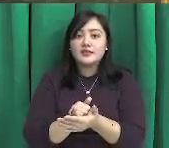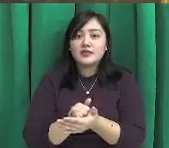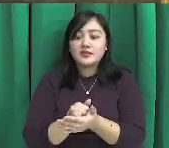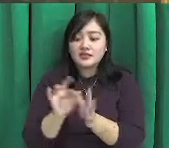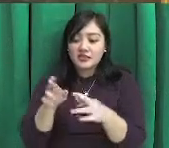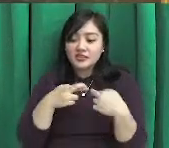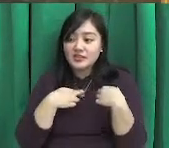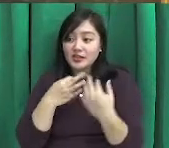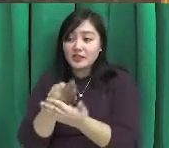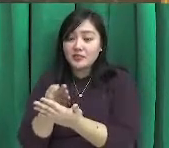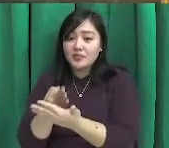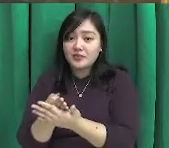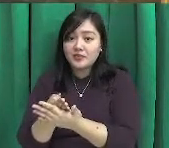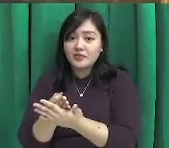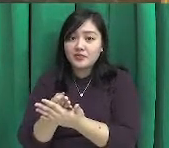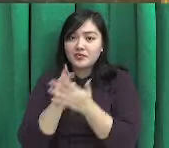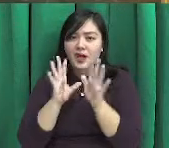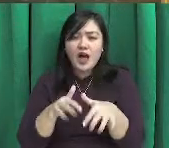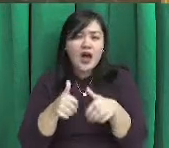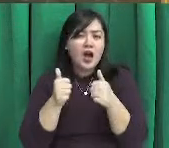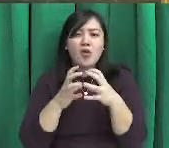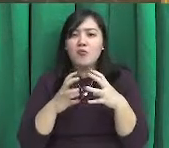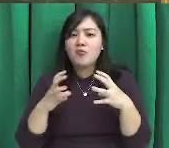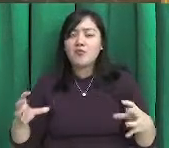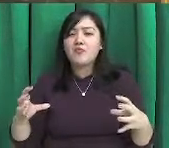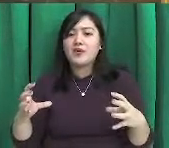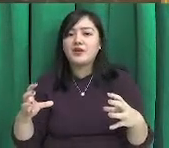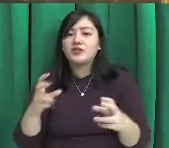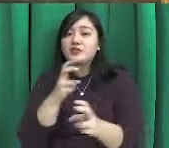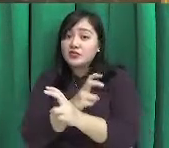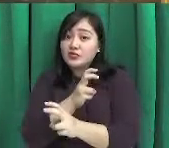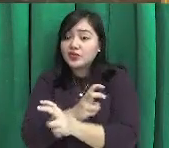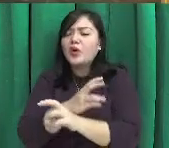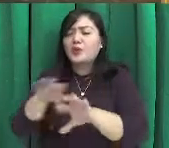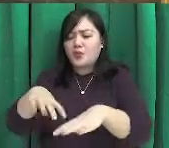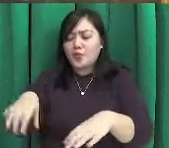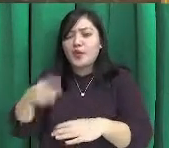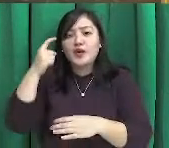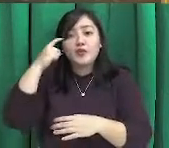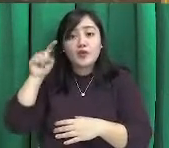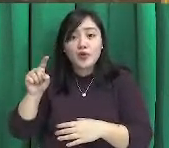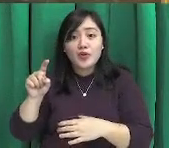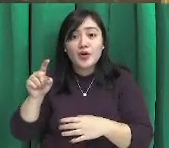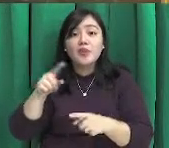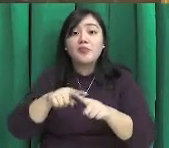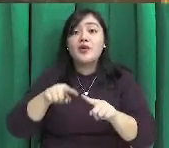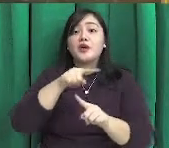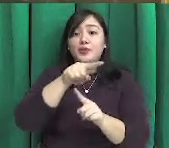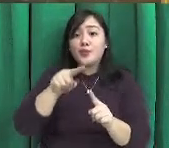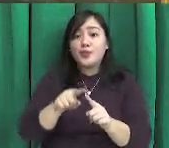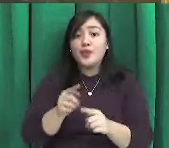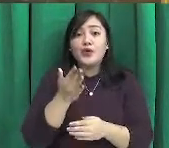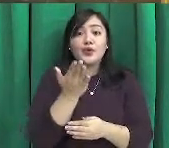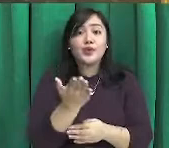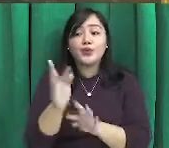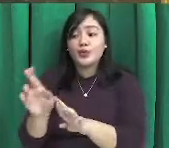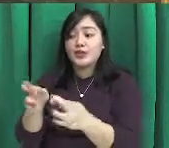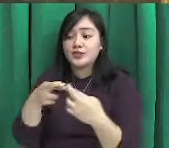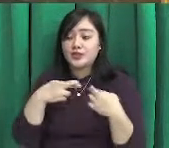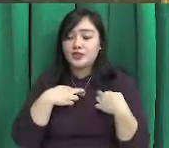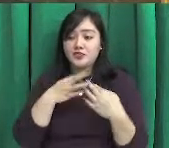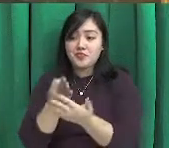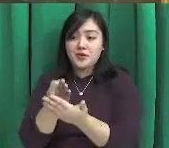Gaano mang kahirap ang ginawa nyo sa pagtatrabaho bago nyo nakuha ang sweldo ninyo. Pero pag nakuha nyo na yung sweldo nyo at pera na yun mga